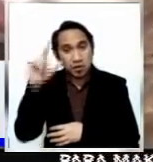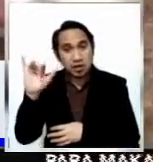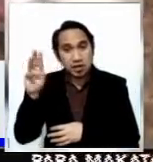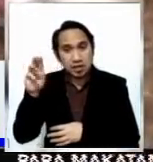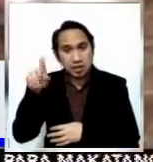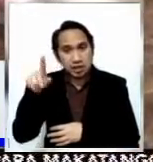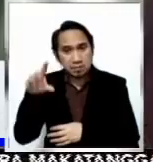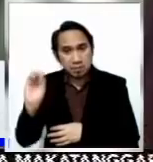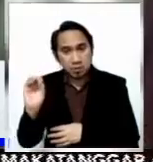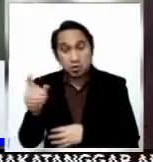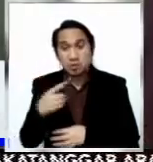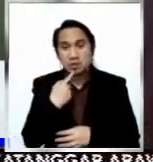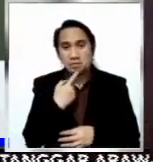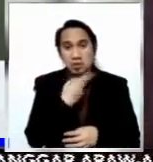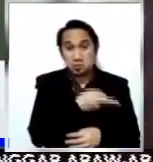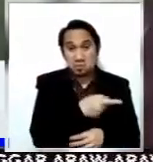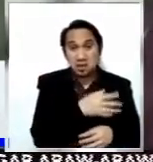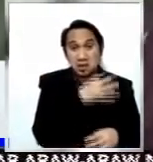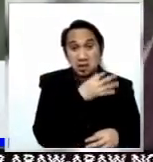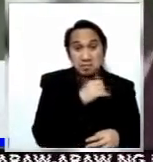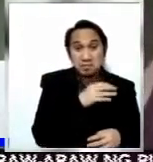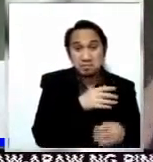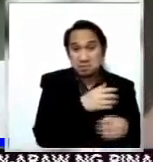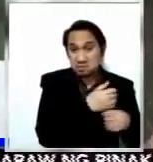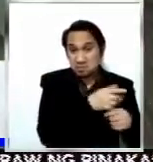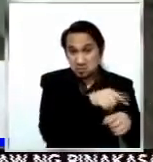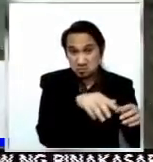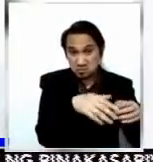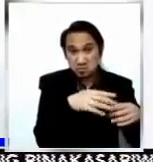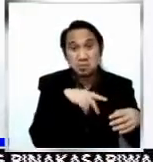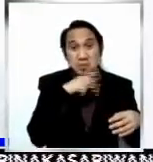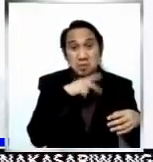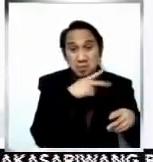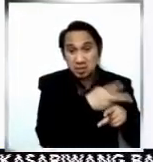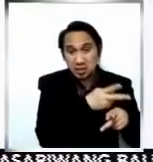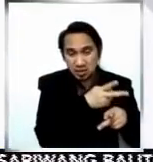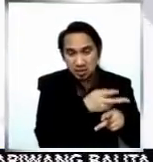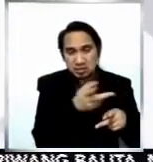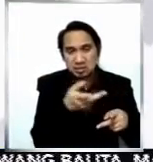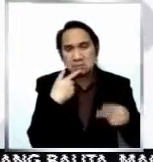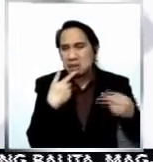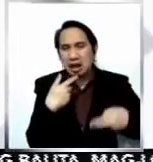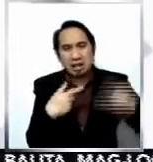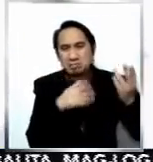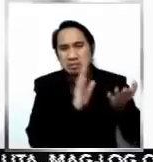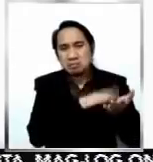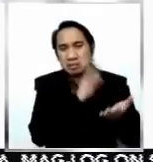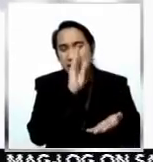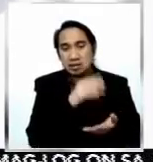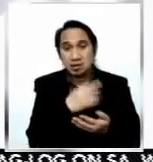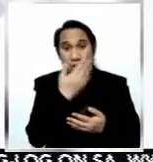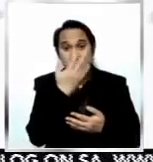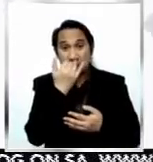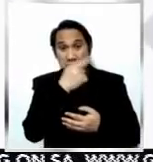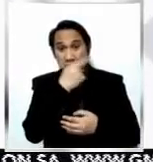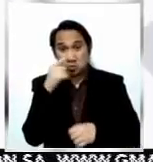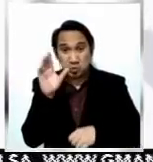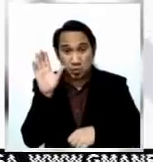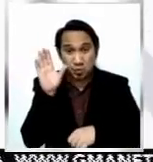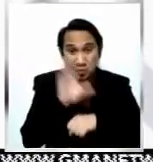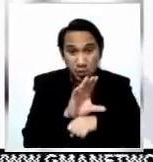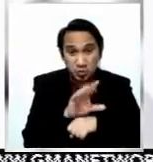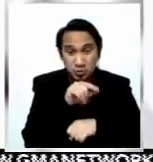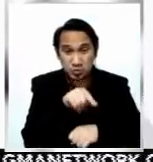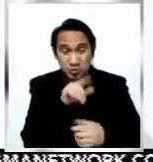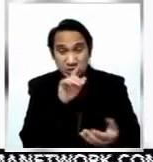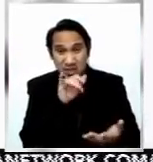pork producers na nanatiling mataas ang farm gate price ng baboy. Pagka talagang in-impose niya ang price ceiling dito sa